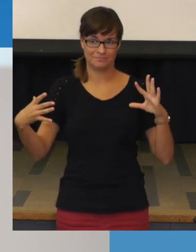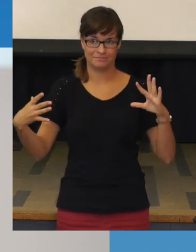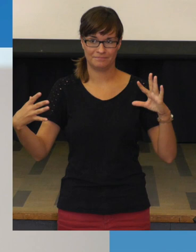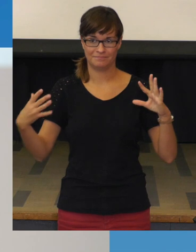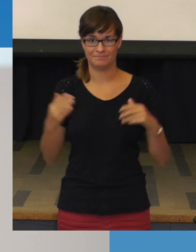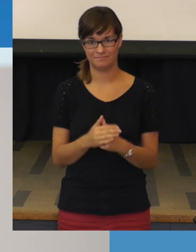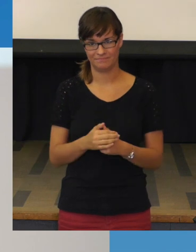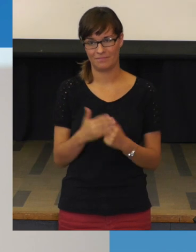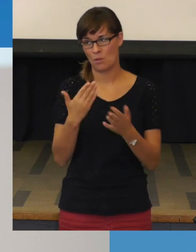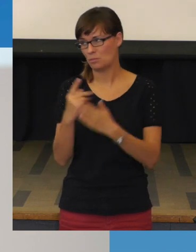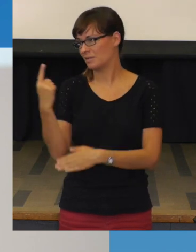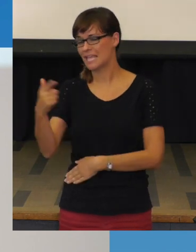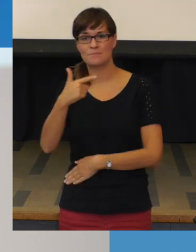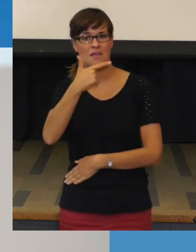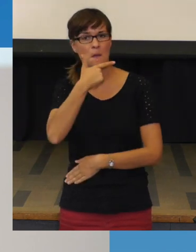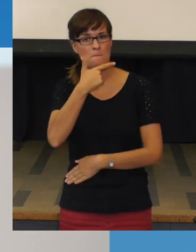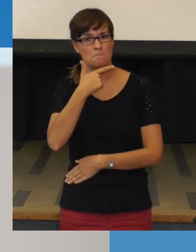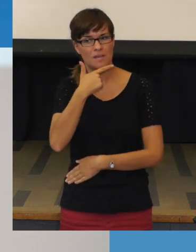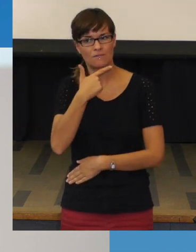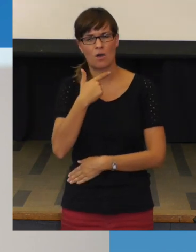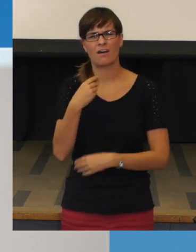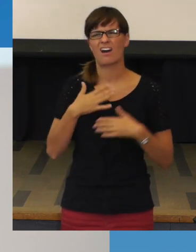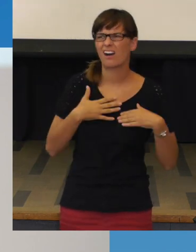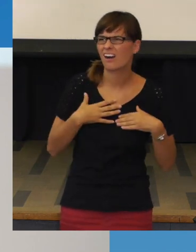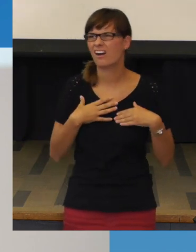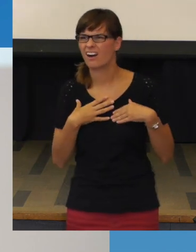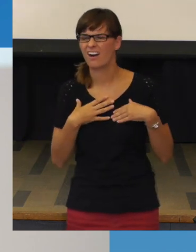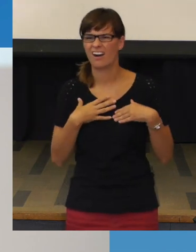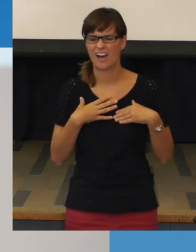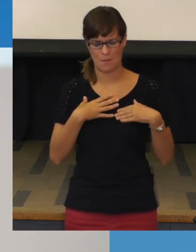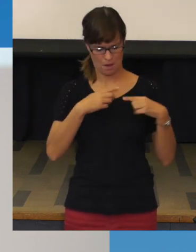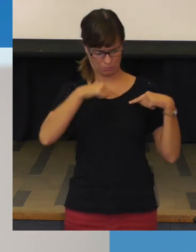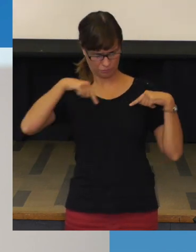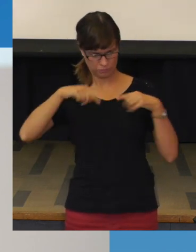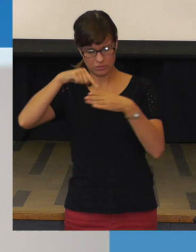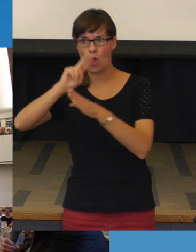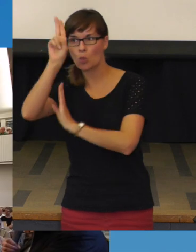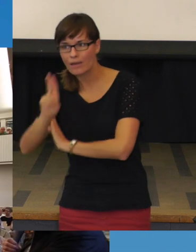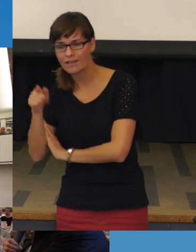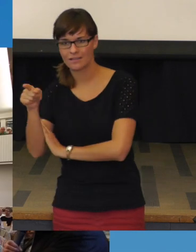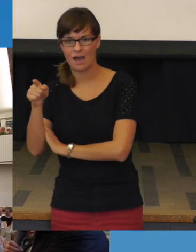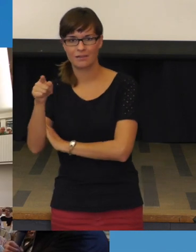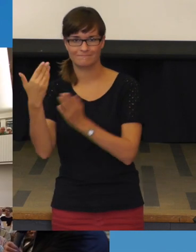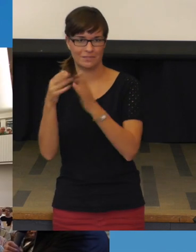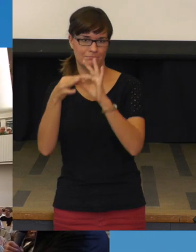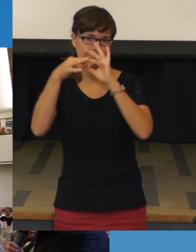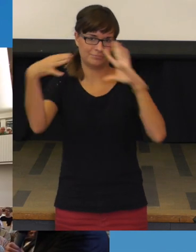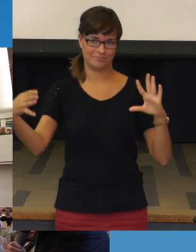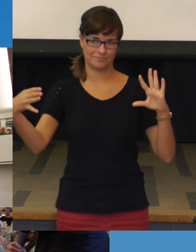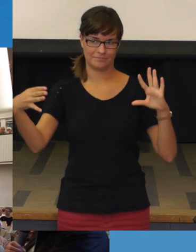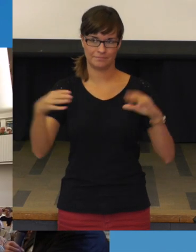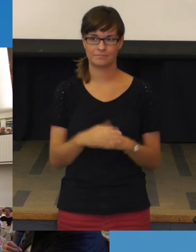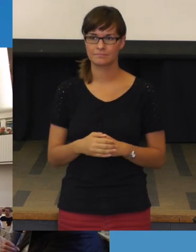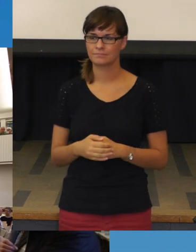der Eventrekorder ein Rhythmusereignis am Donnerstag aufgezeichnet hat, dann wissen wir, dass das miteinander nichts zu tun hat. Ja, der Eventrekorder, wie muss ich